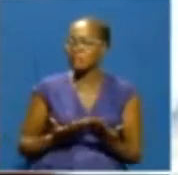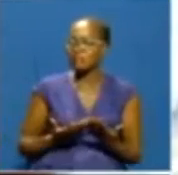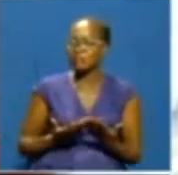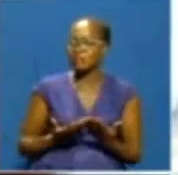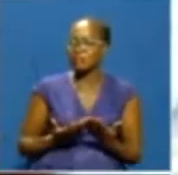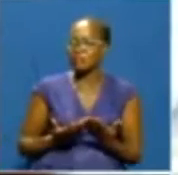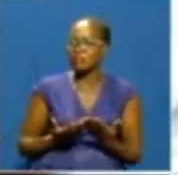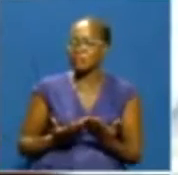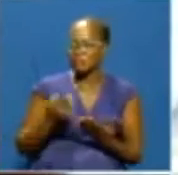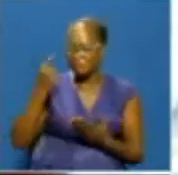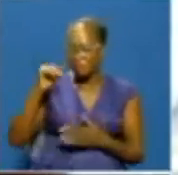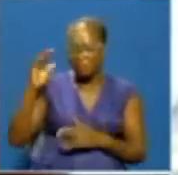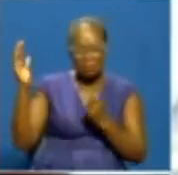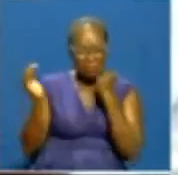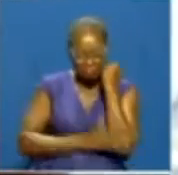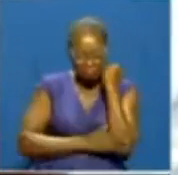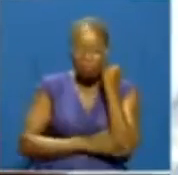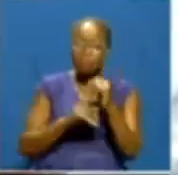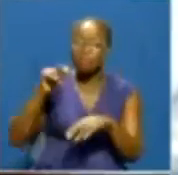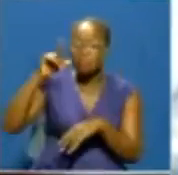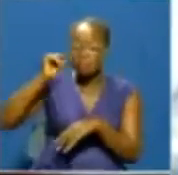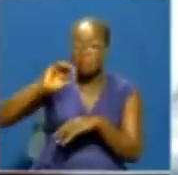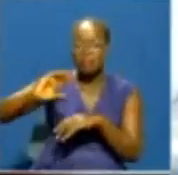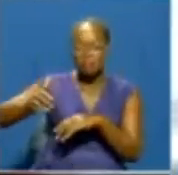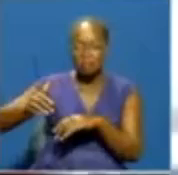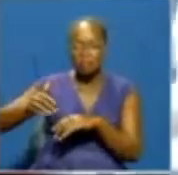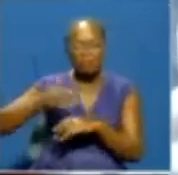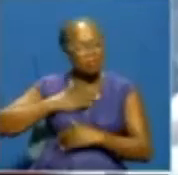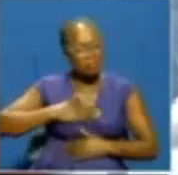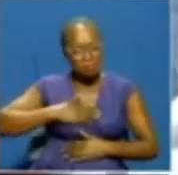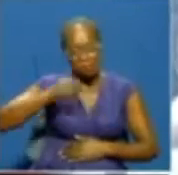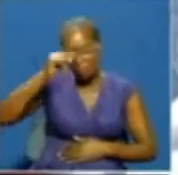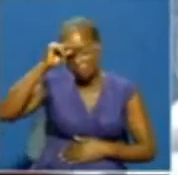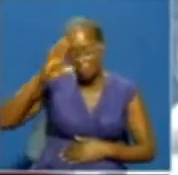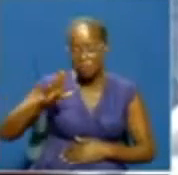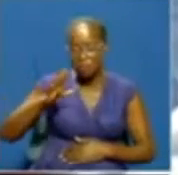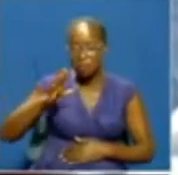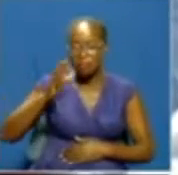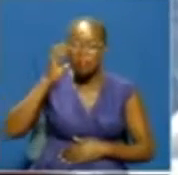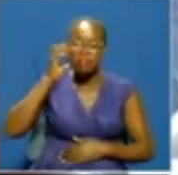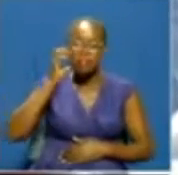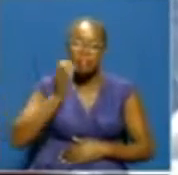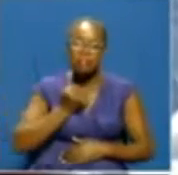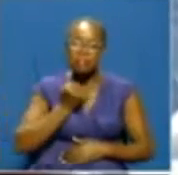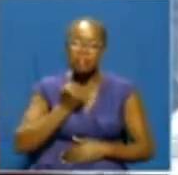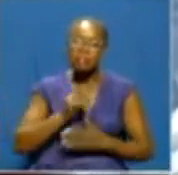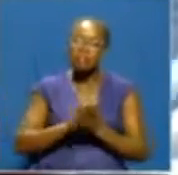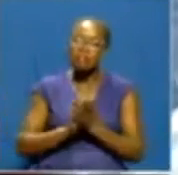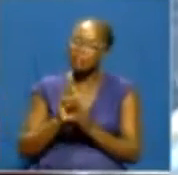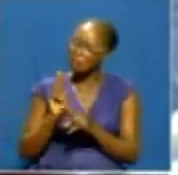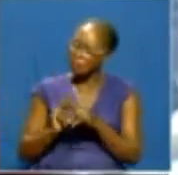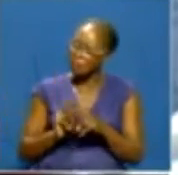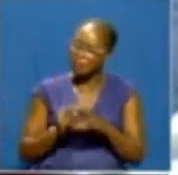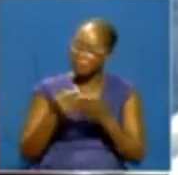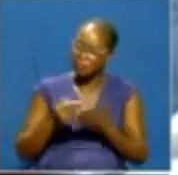italete polisi mbaya katika Mombasa County. Kwa hivyo naomba bwana governor Ali Hassan Joho aweze kukaa chini na timu